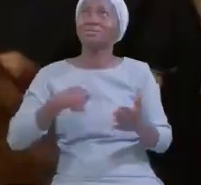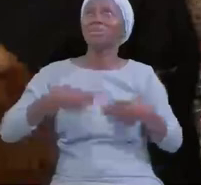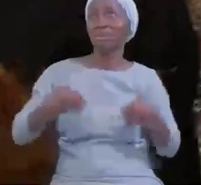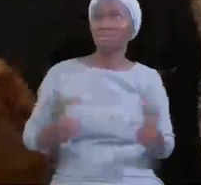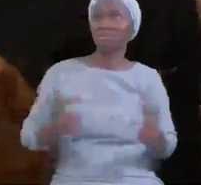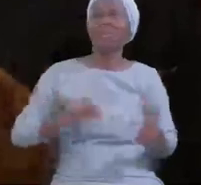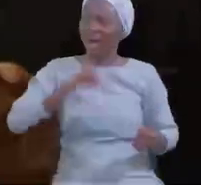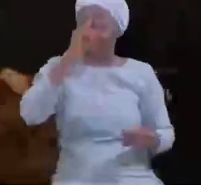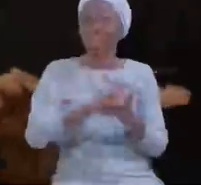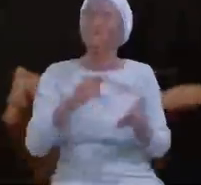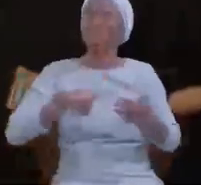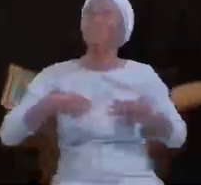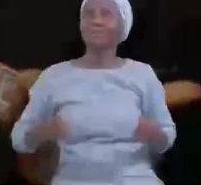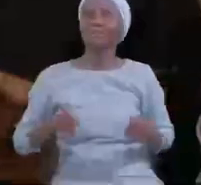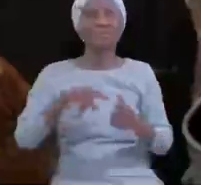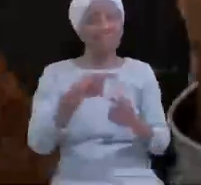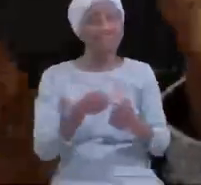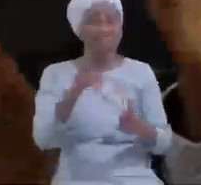et tu es guéri. Vous êtes guéri.